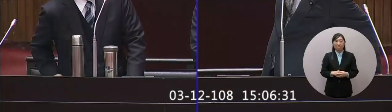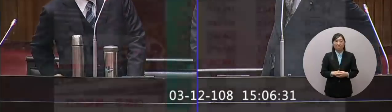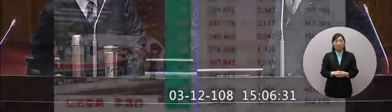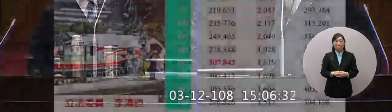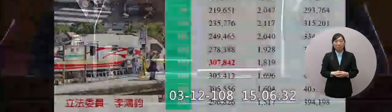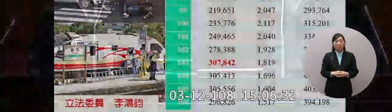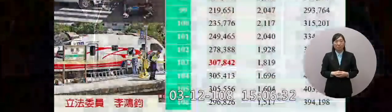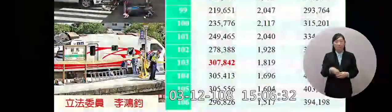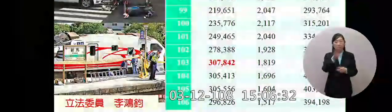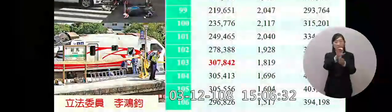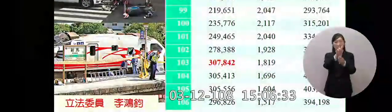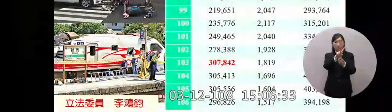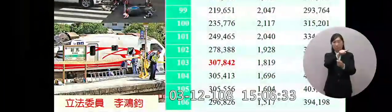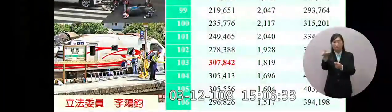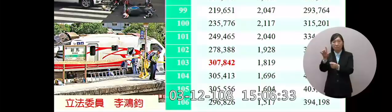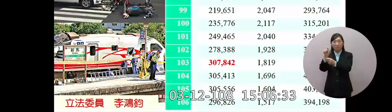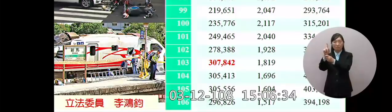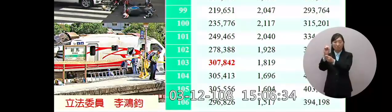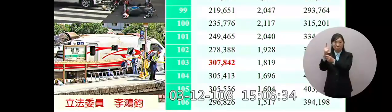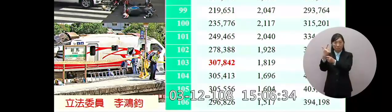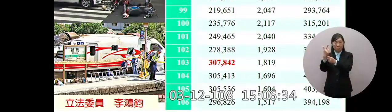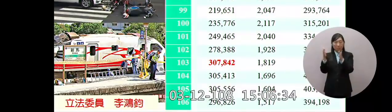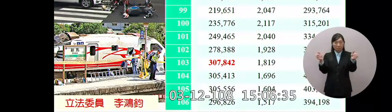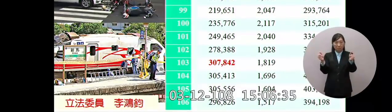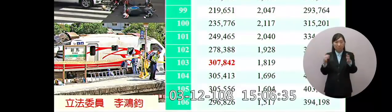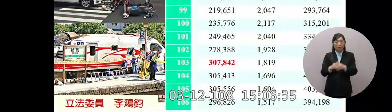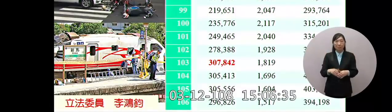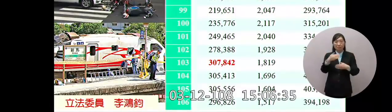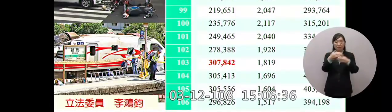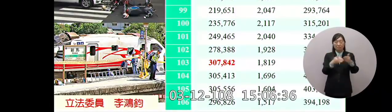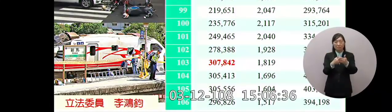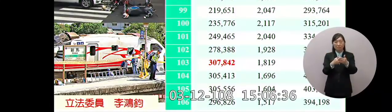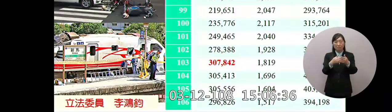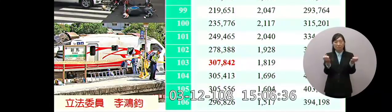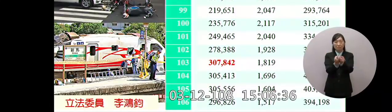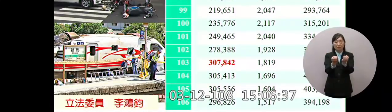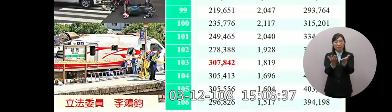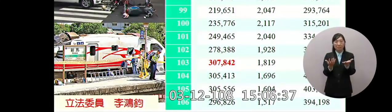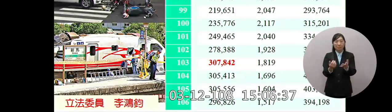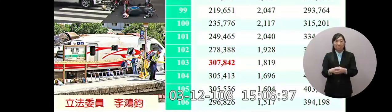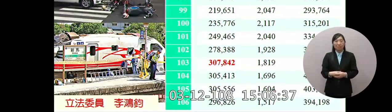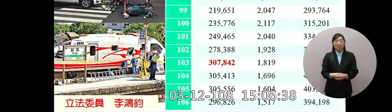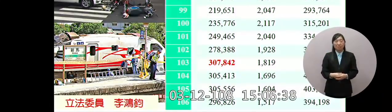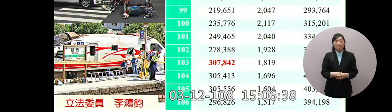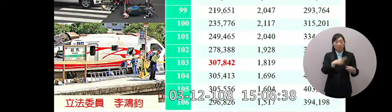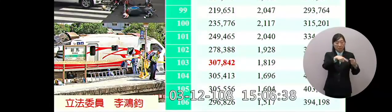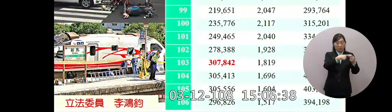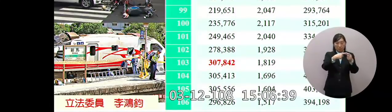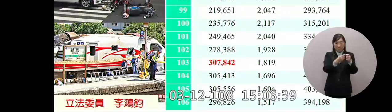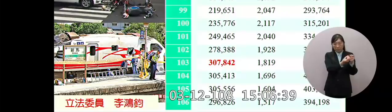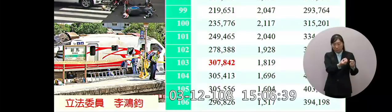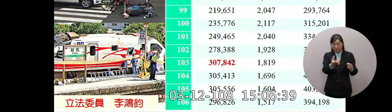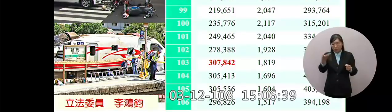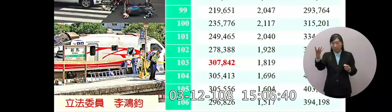从民国92年到106年，这个是交通事故的事件这是逐年的上升